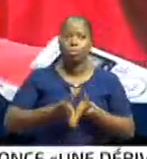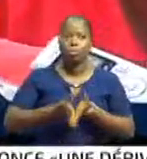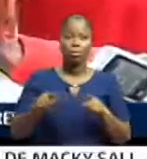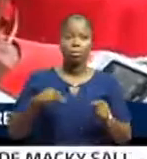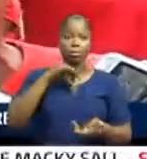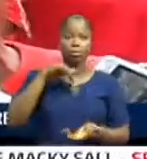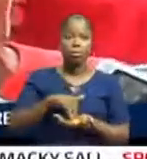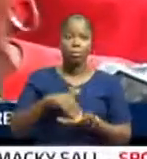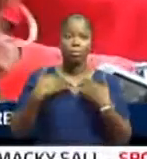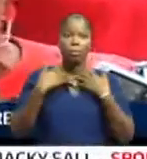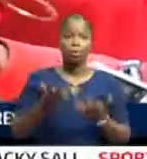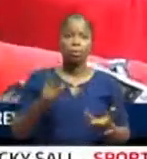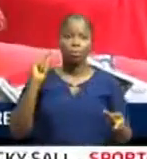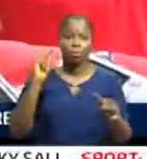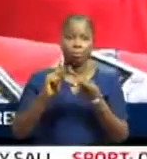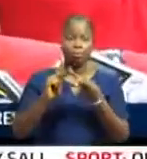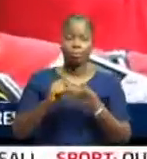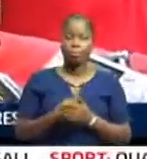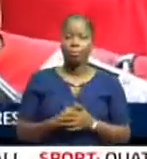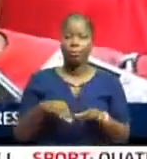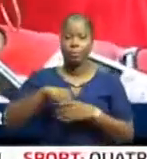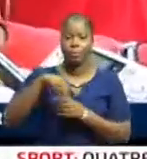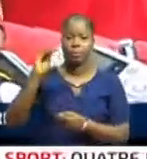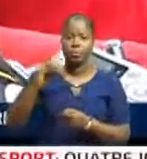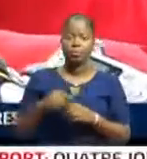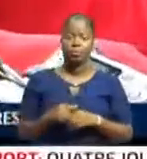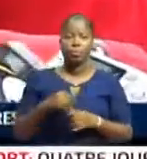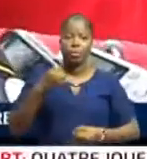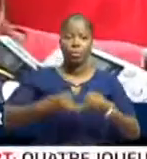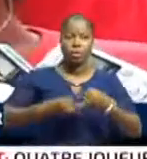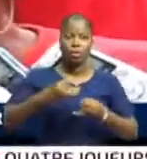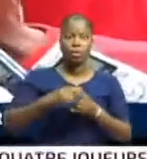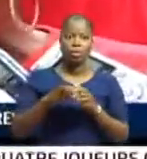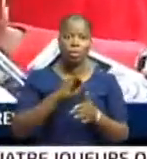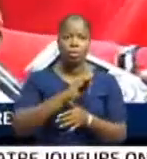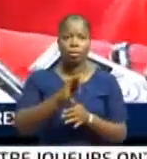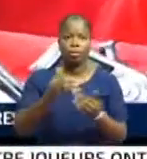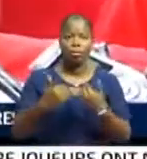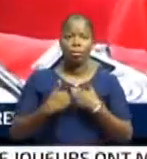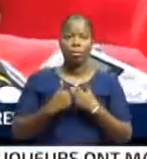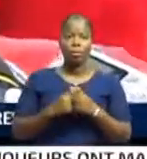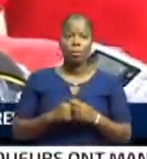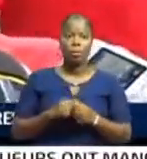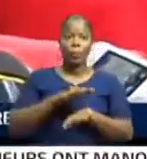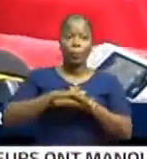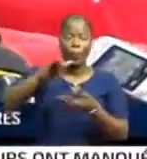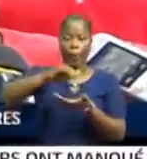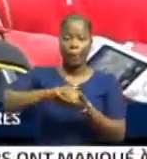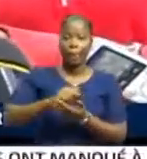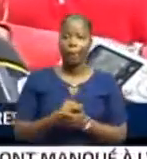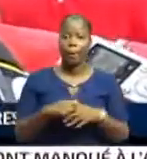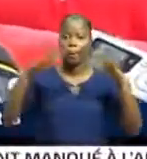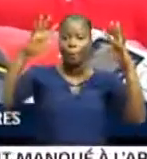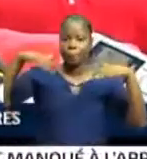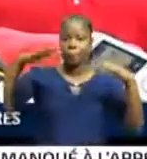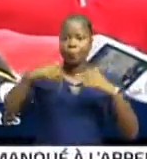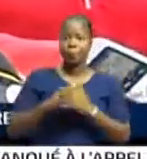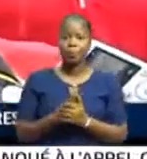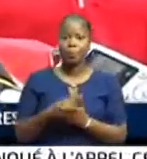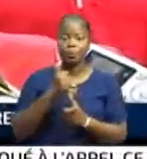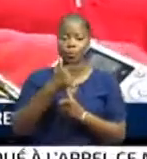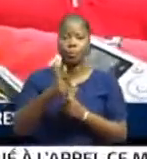rien de positif qui en est sorti parce que s'il y avait quelque chose de positif nous n'en serons pas là aujourd'hui sous cette pluie là nous sommes des mères et de pères de famille